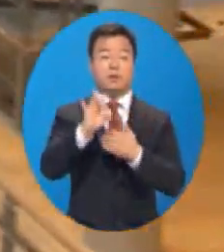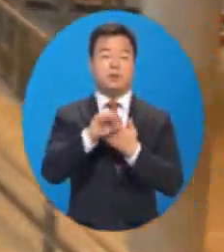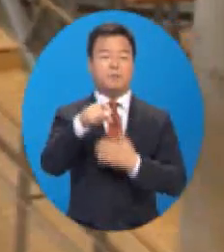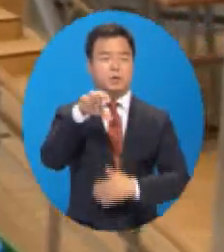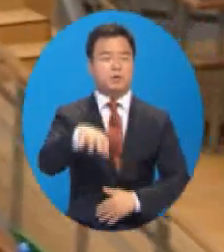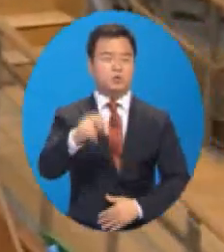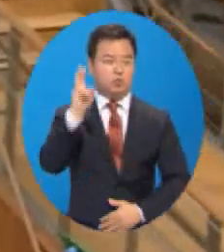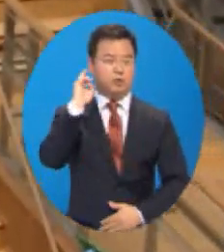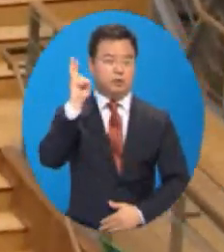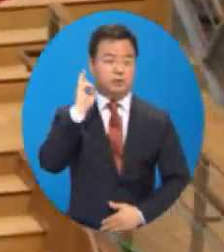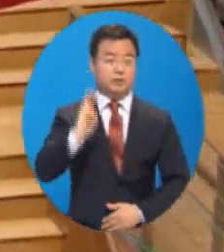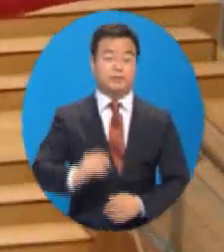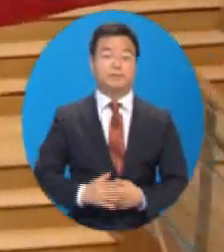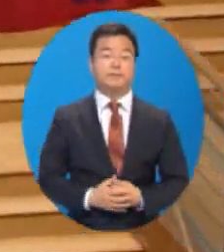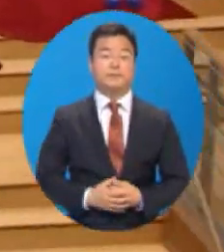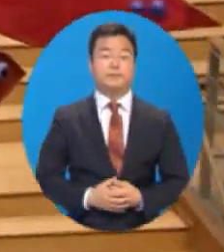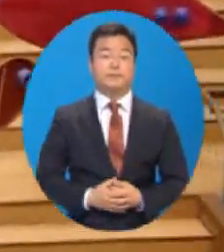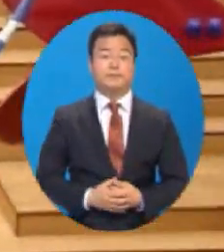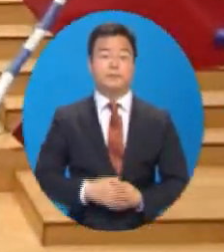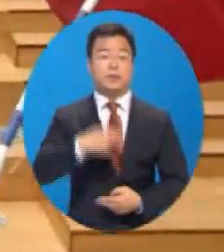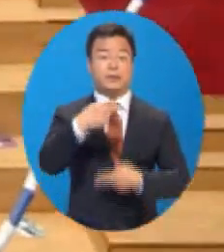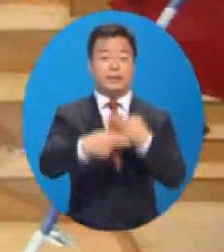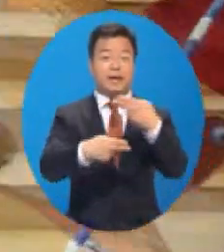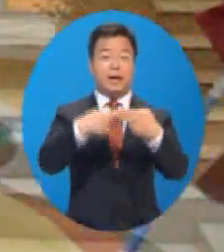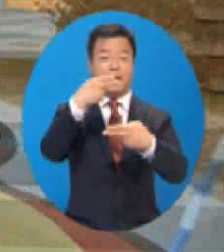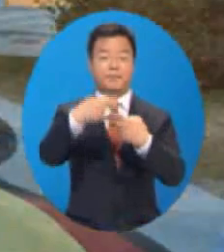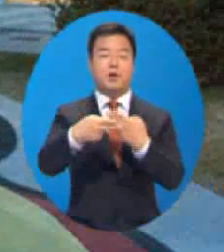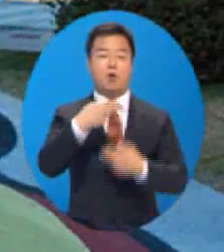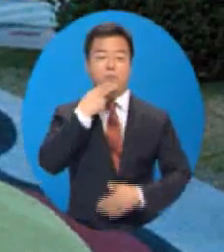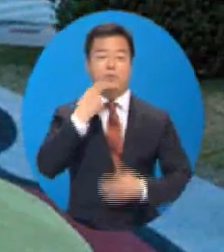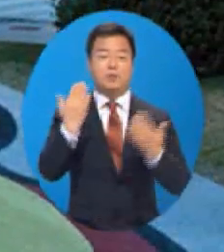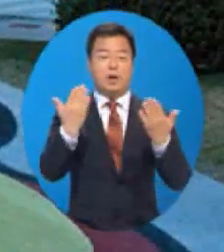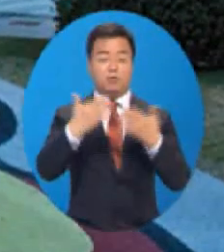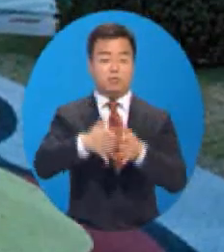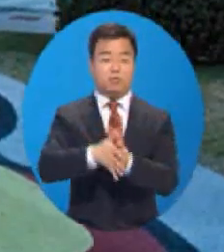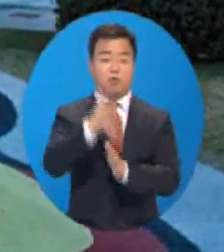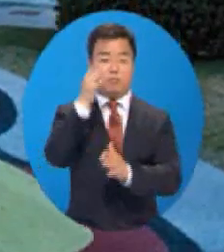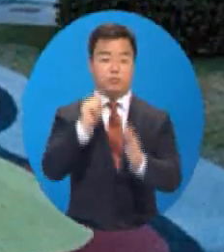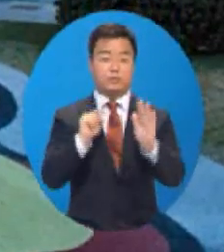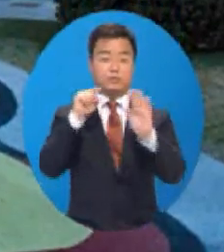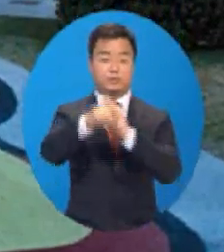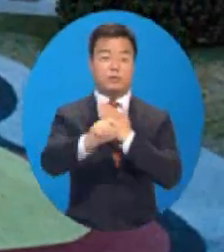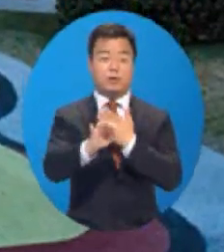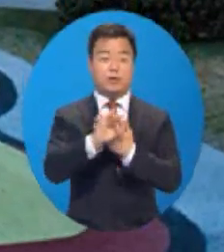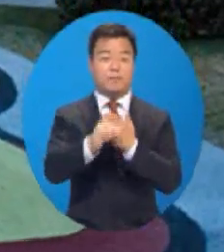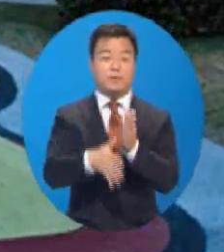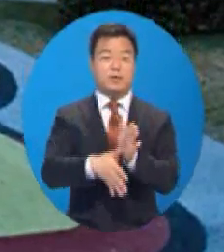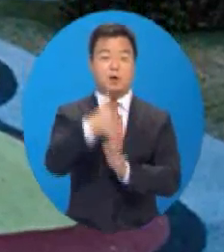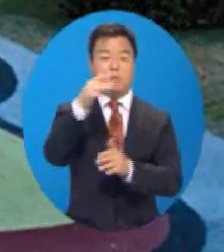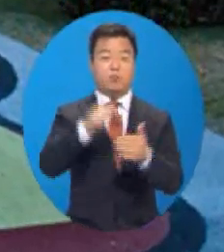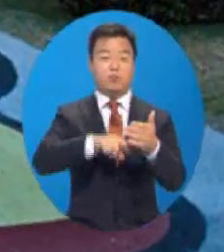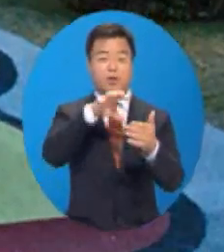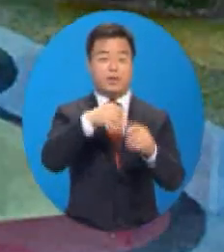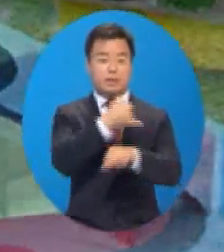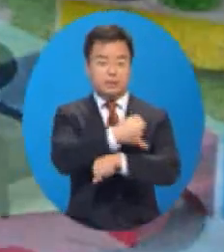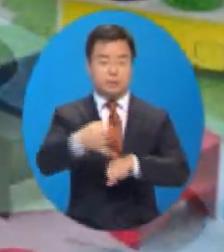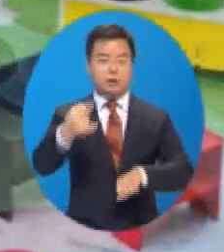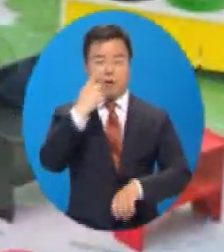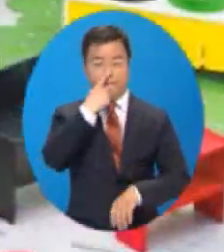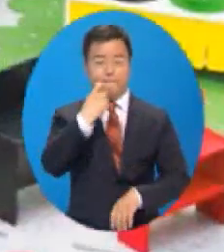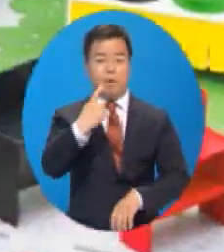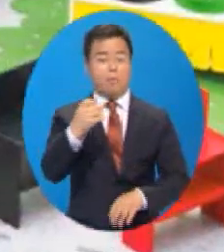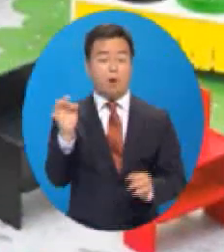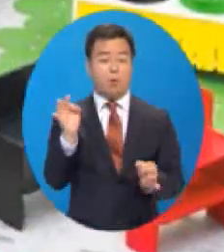것입니다. 담이 없는 학교 건물의 문을 들어서면 우선 건물 내부의 디자인에 놀라게 됩니다.